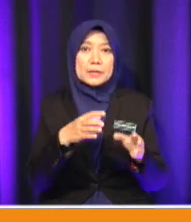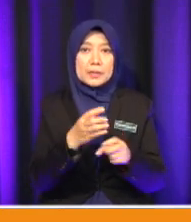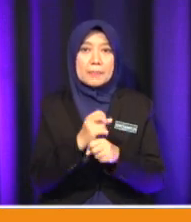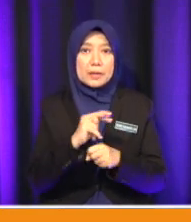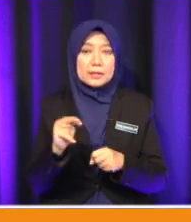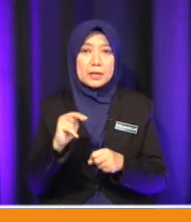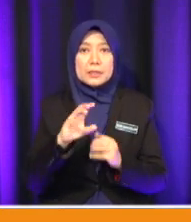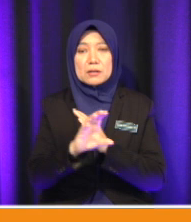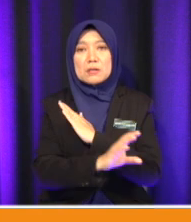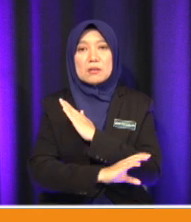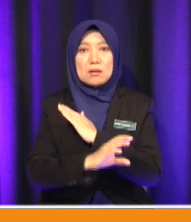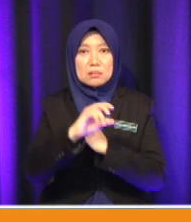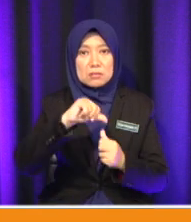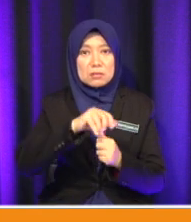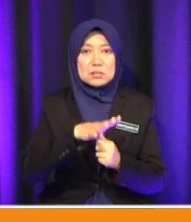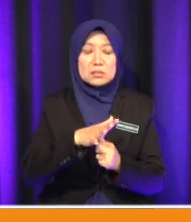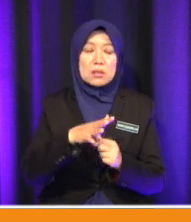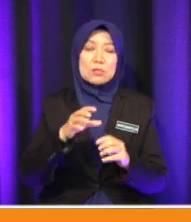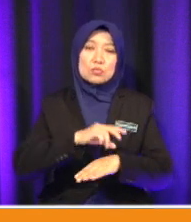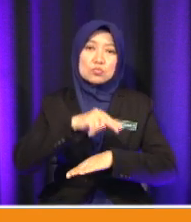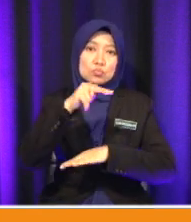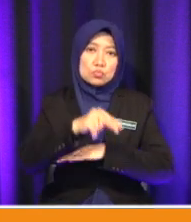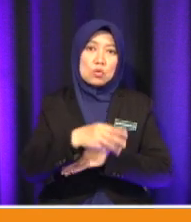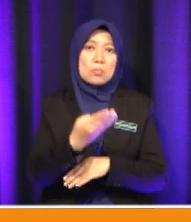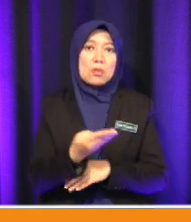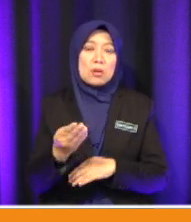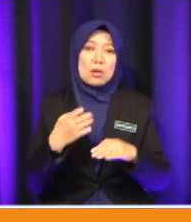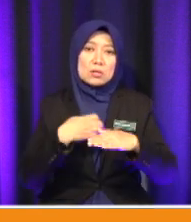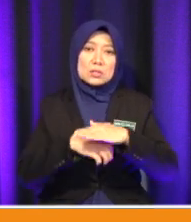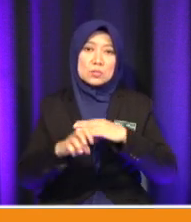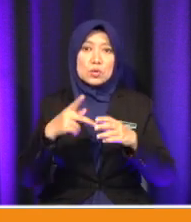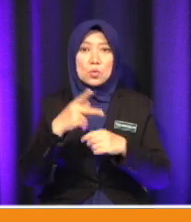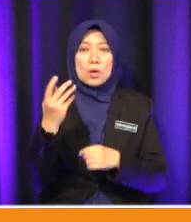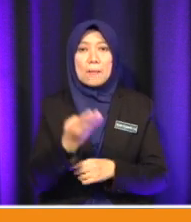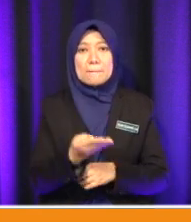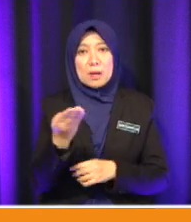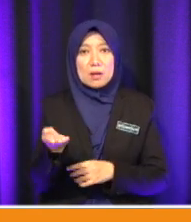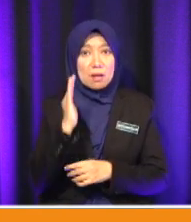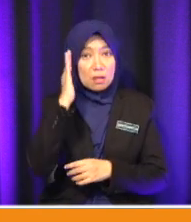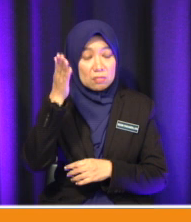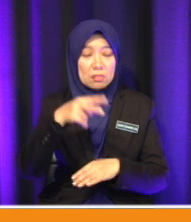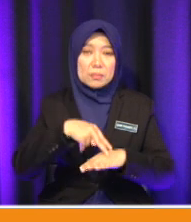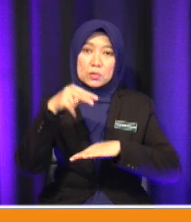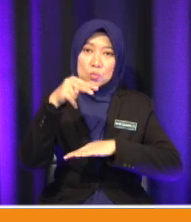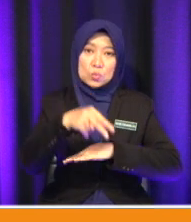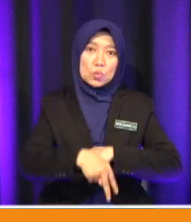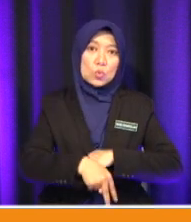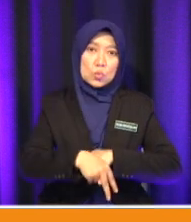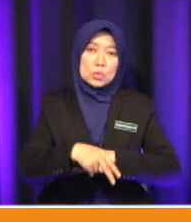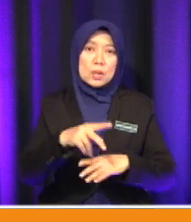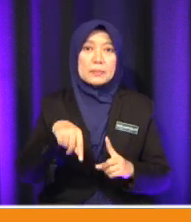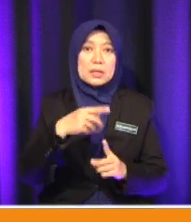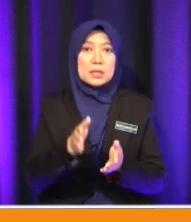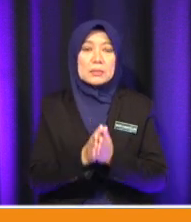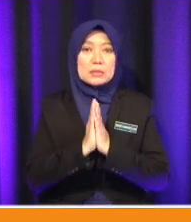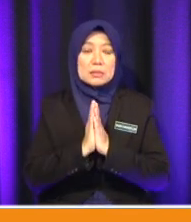kesan daripada penurunan permintaan ekspor pengeluaran barang akan menurun dan apabila permintaan